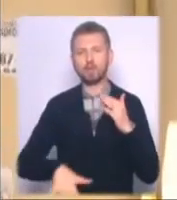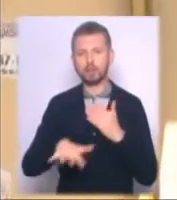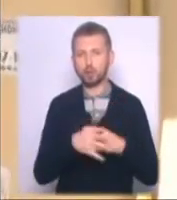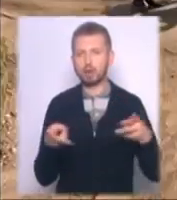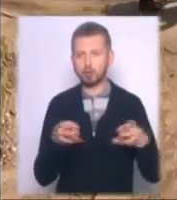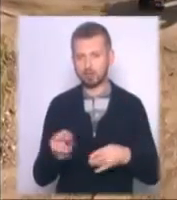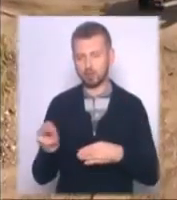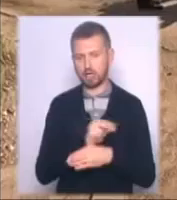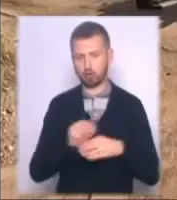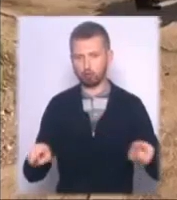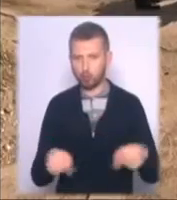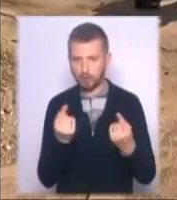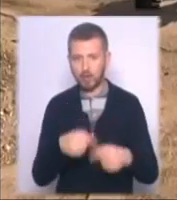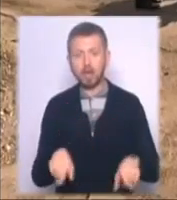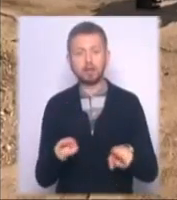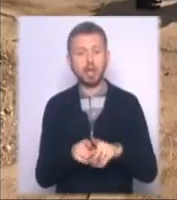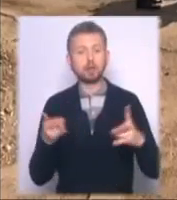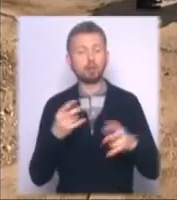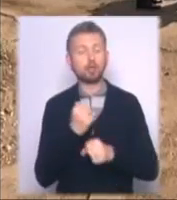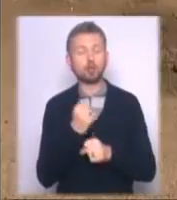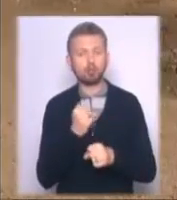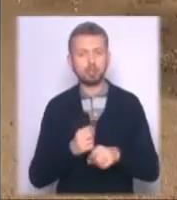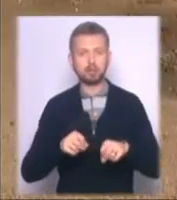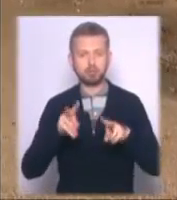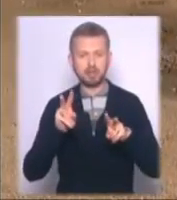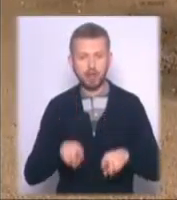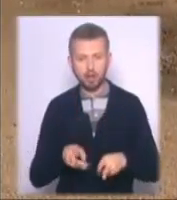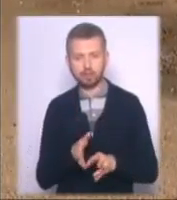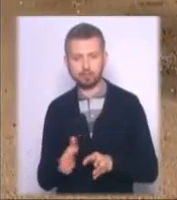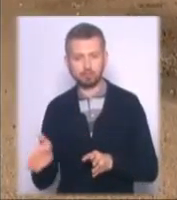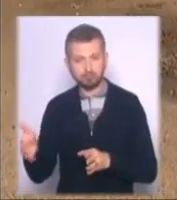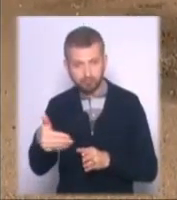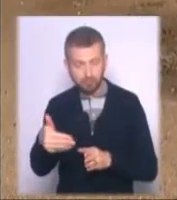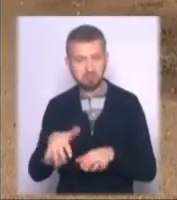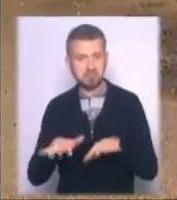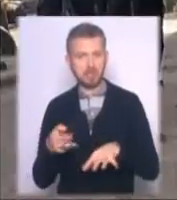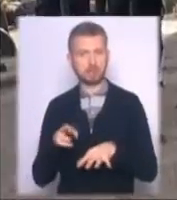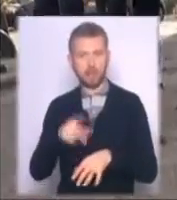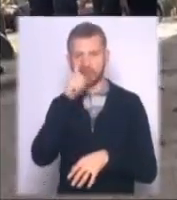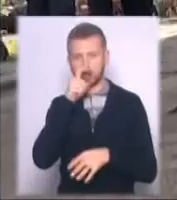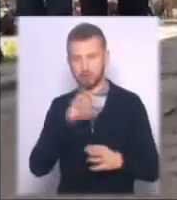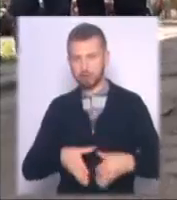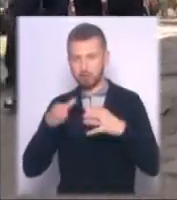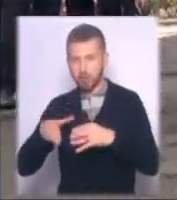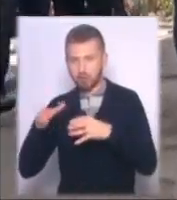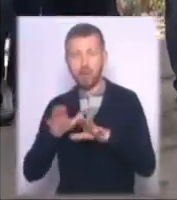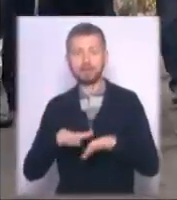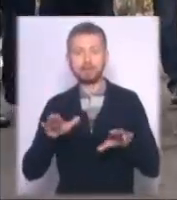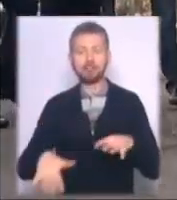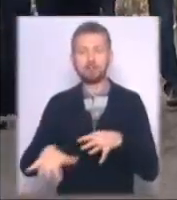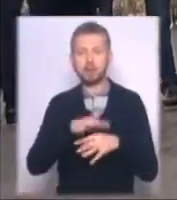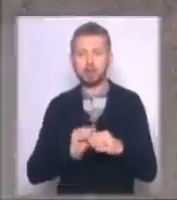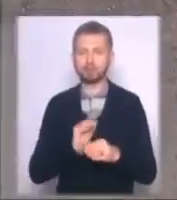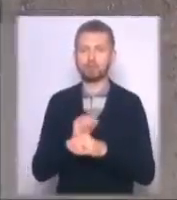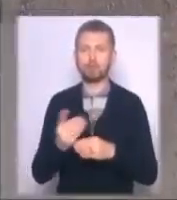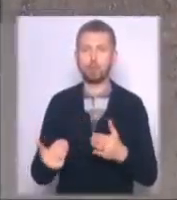потребує реконструкції. Так, необхідно зробити спеціальні кишені для сміттєвих баків, а дитячий майданчик поповнити новими гойдалками,